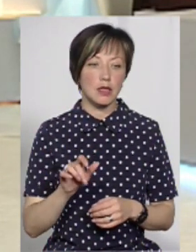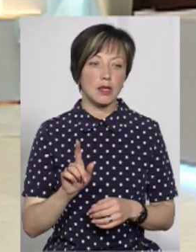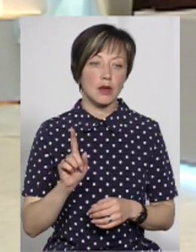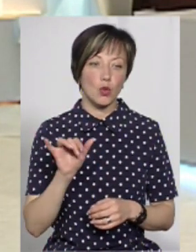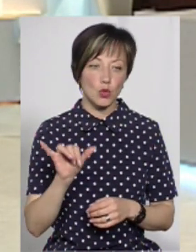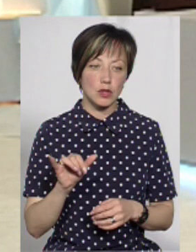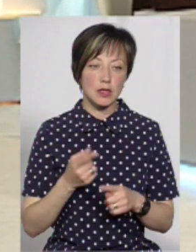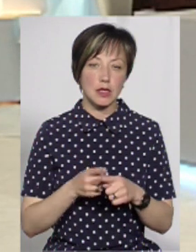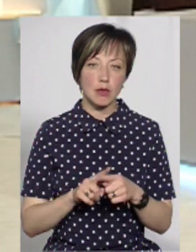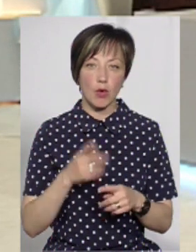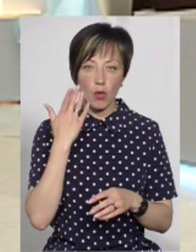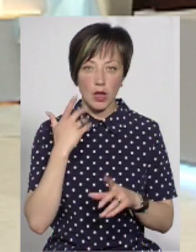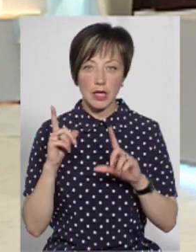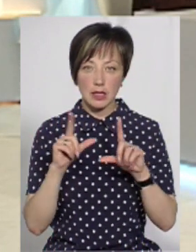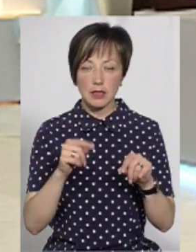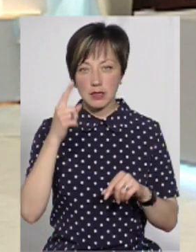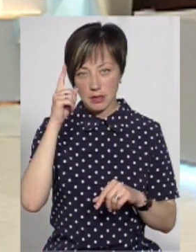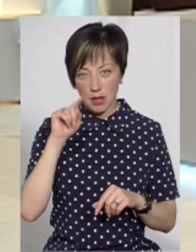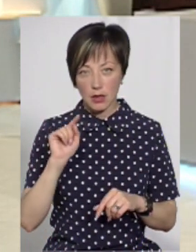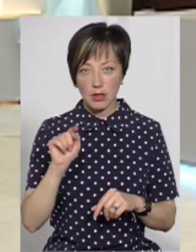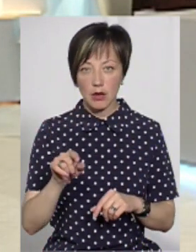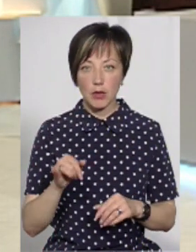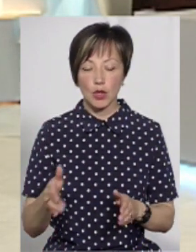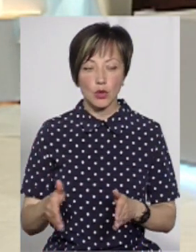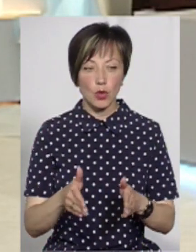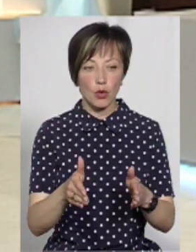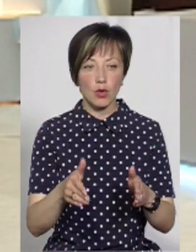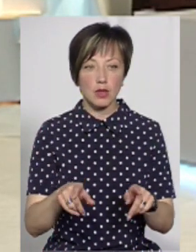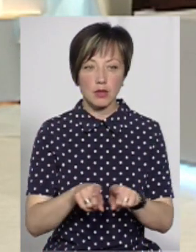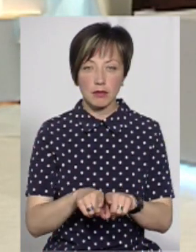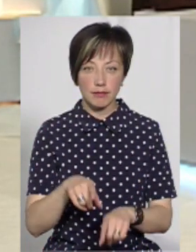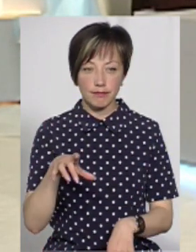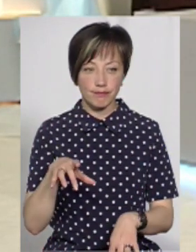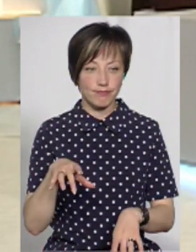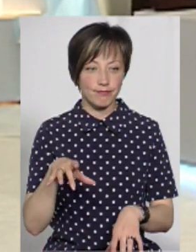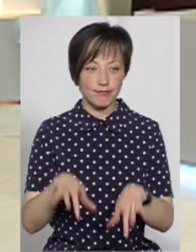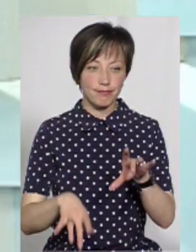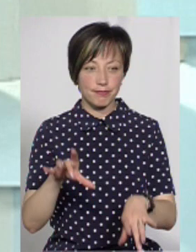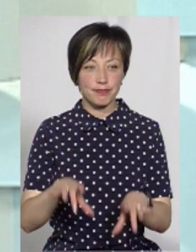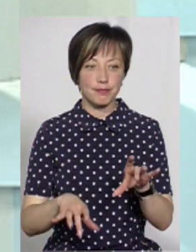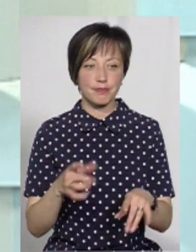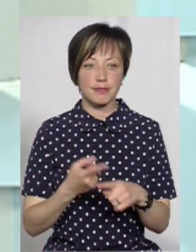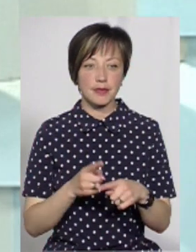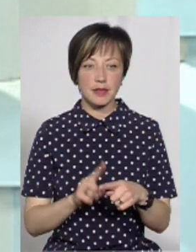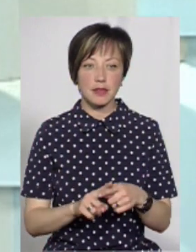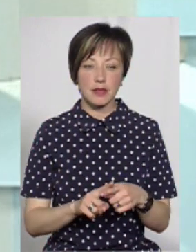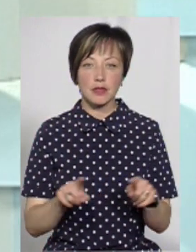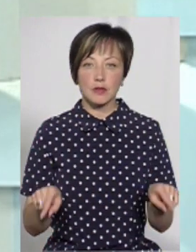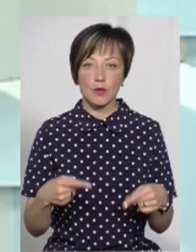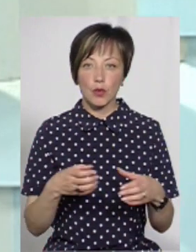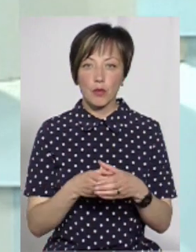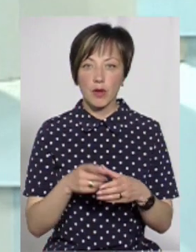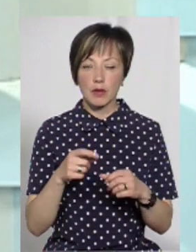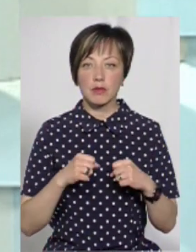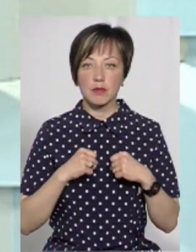Там, коли хто туди їздив, всі знають, що там і дорога така, що туди ледь доїдеш, і ще щось. Але вони зараз дуже, ну, після створення громади,